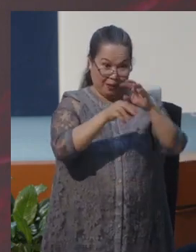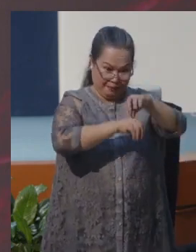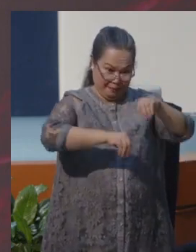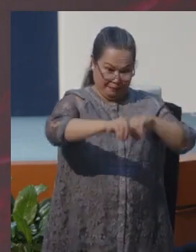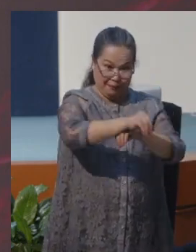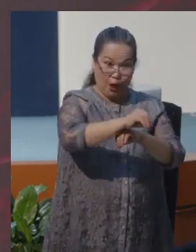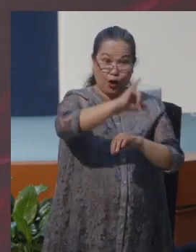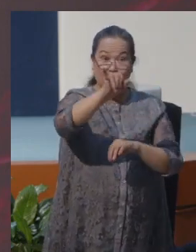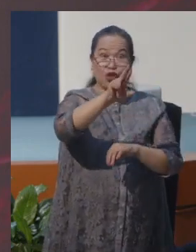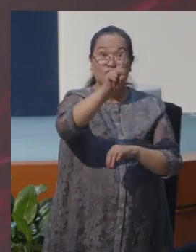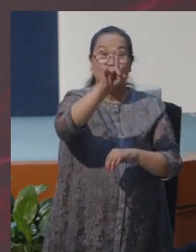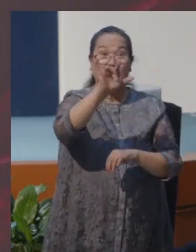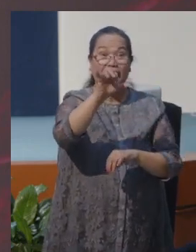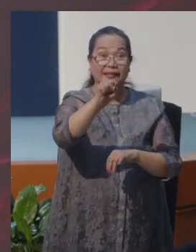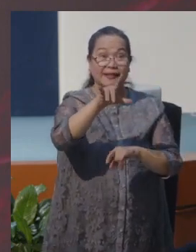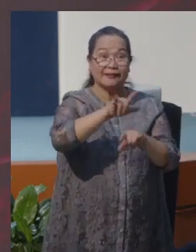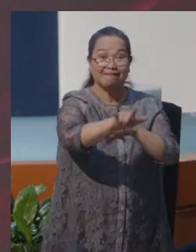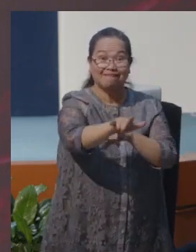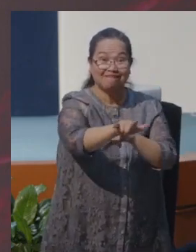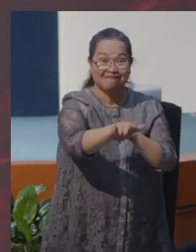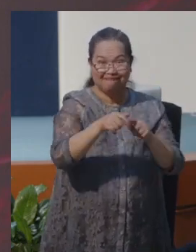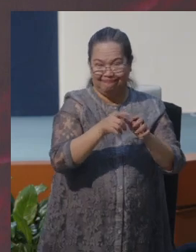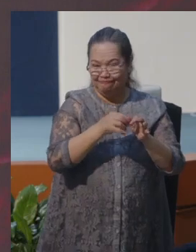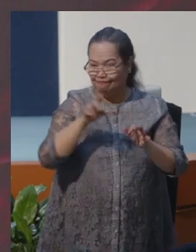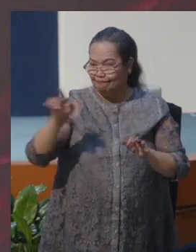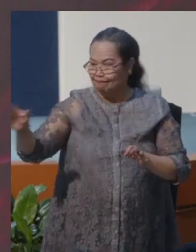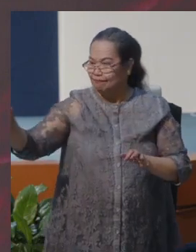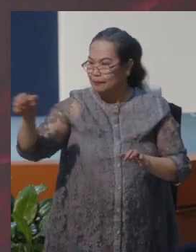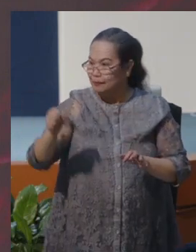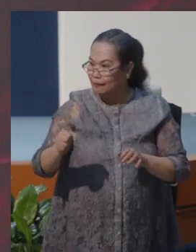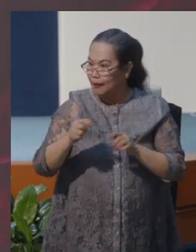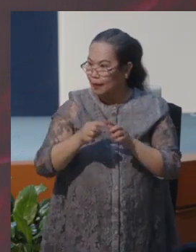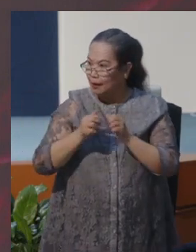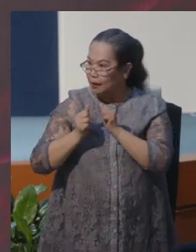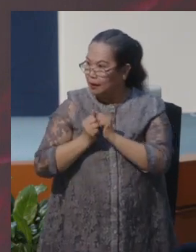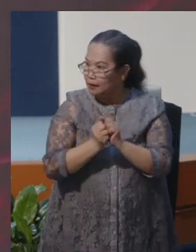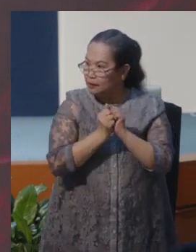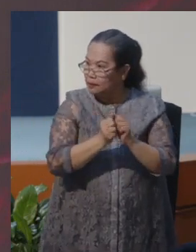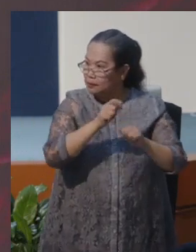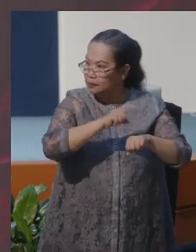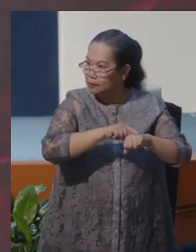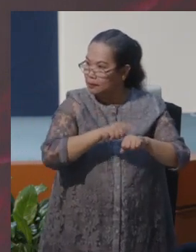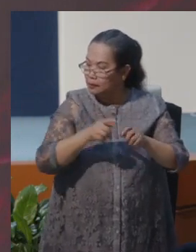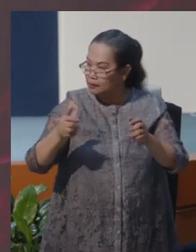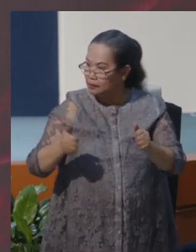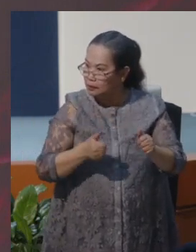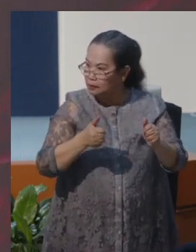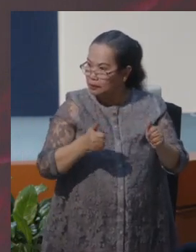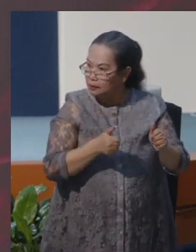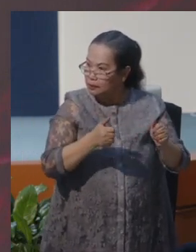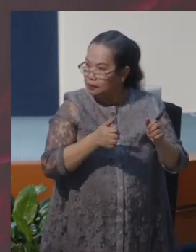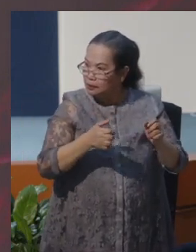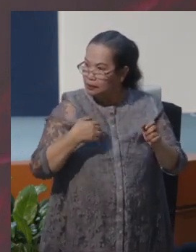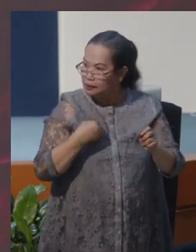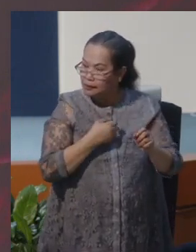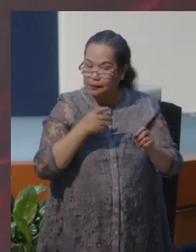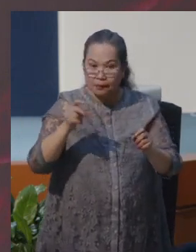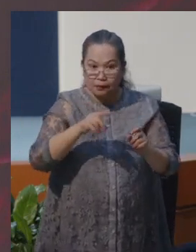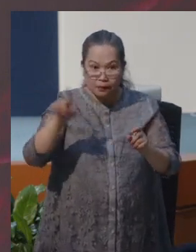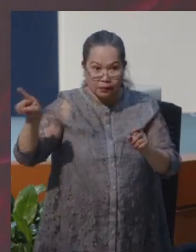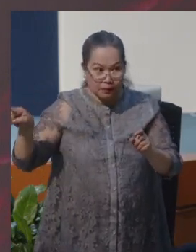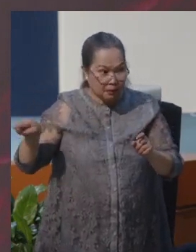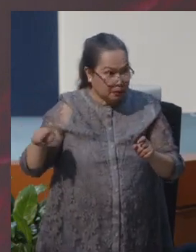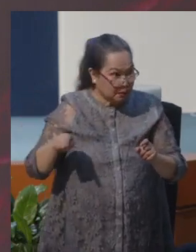Ito. So one of the men who have accompanied us during all the time that the Lord Jesus went in and out among